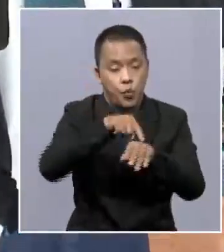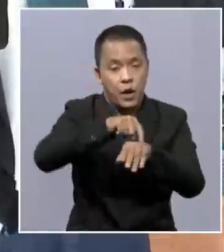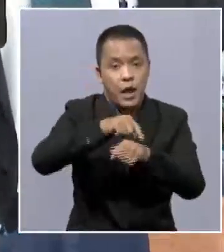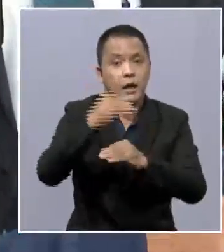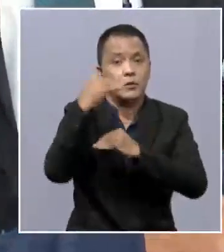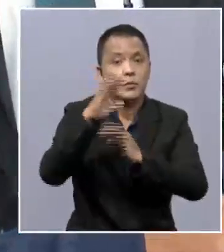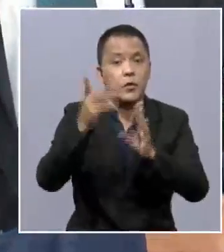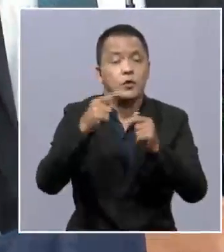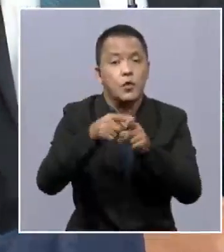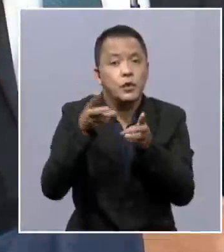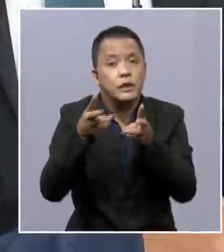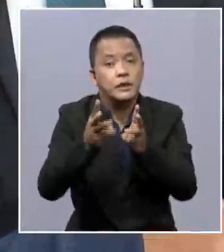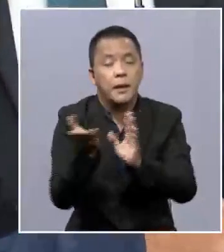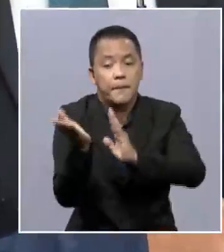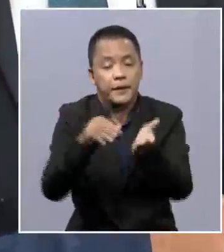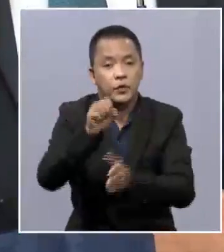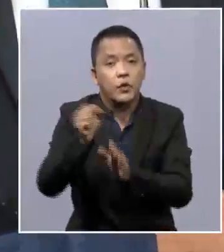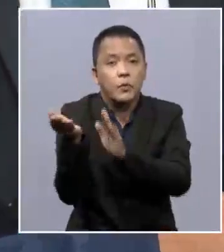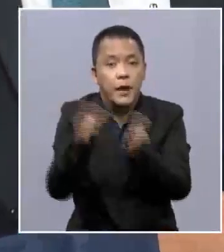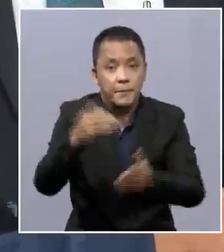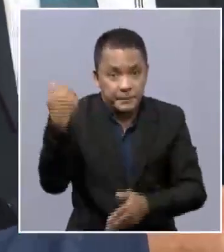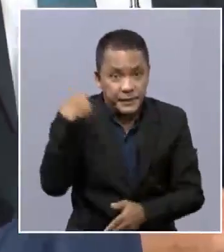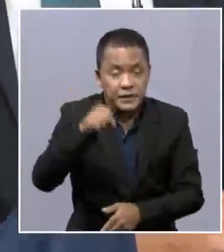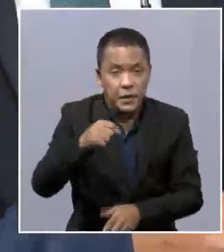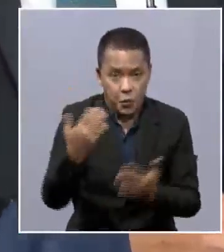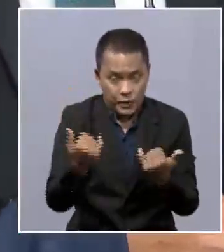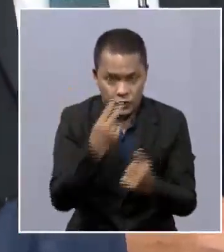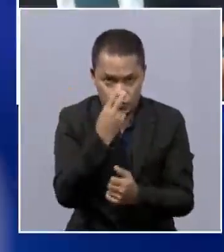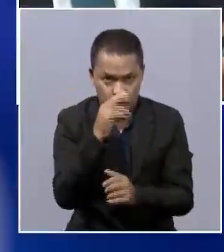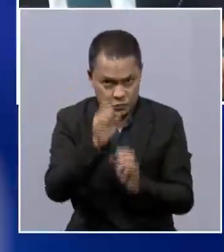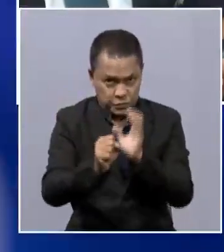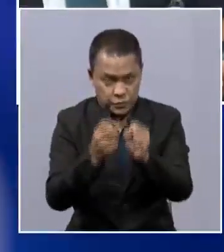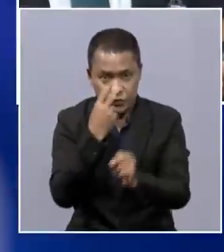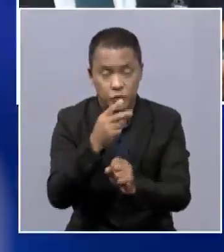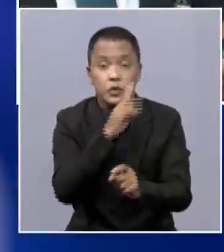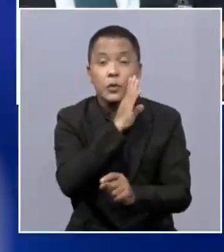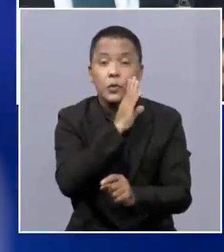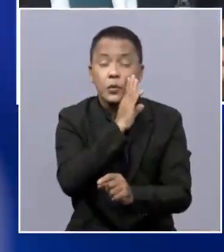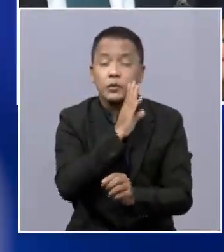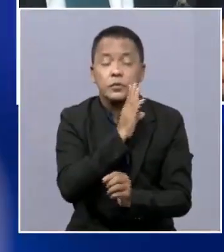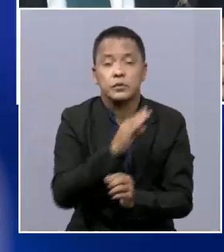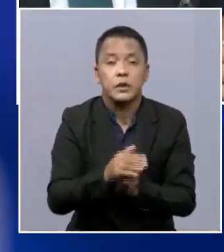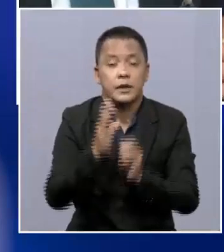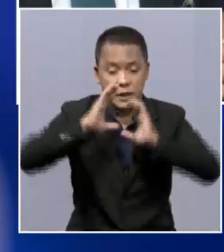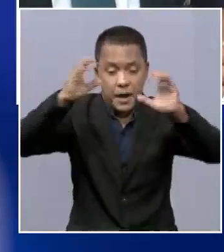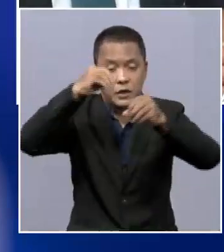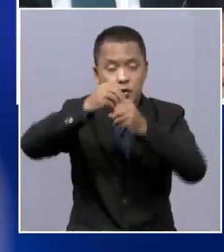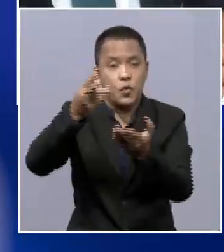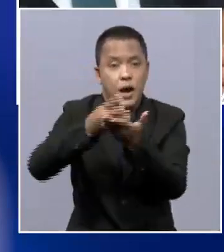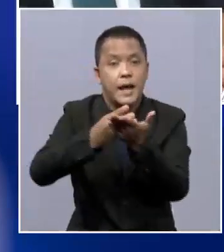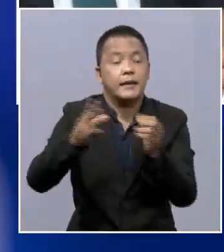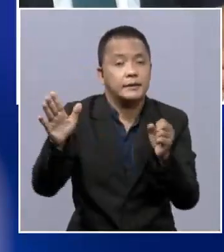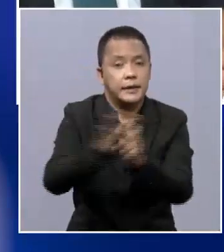ะเนี่ยตอนนี้มีข่าวออกมาหนาหูมากล่าสุดอะค่ะนักข่าวก็ไปถามหัวหน้าพรรคนะคะอย่างพลเอกประวิตรวงษ์สุวรรณรองนายกรัฐ